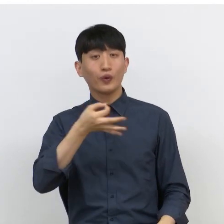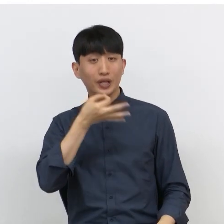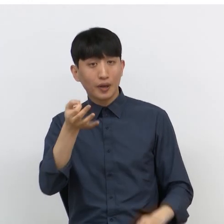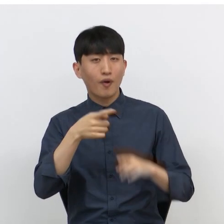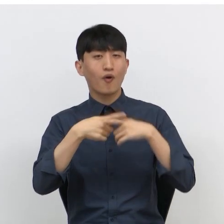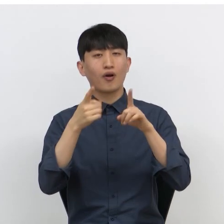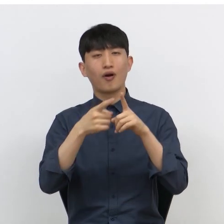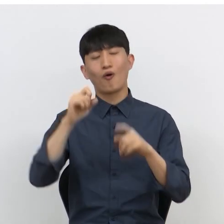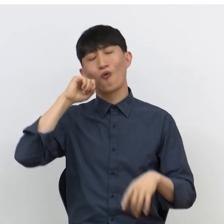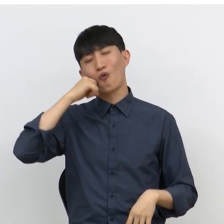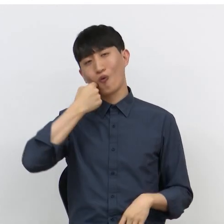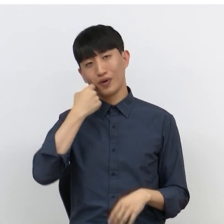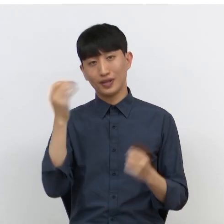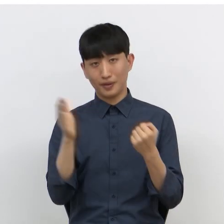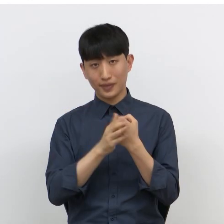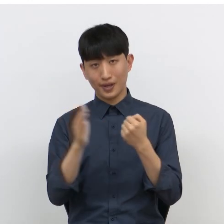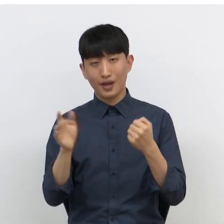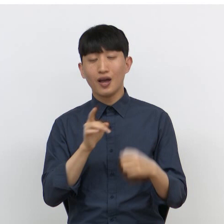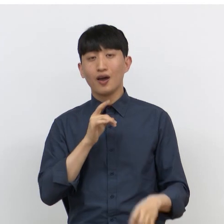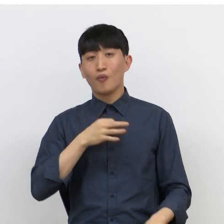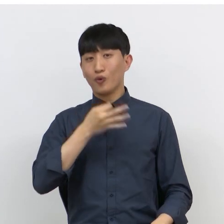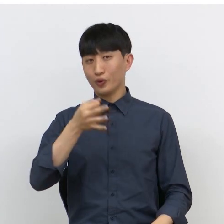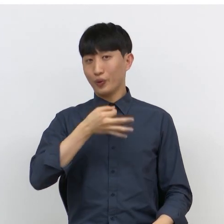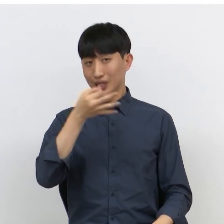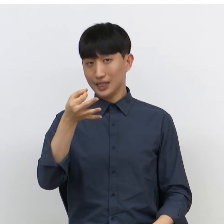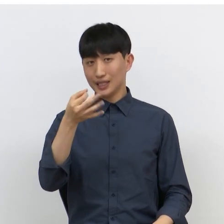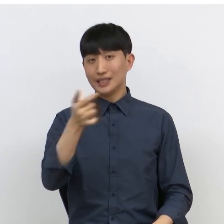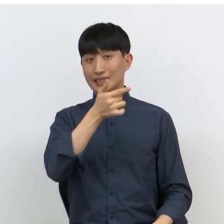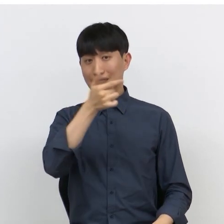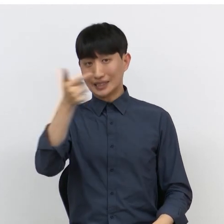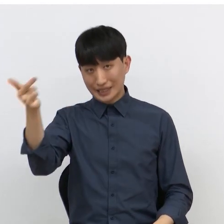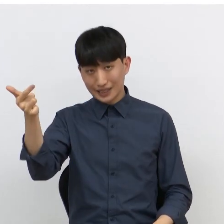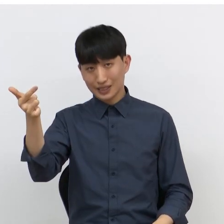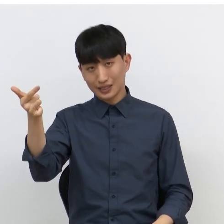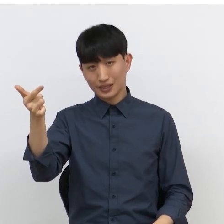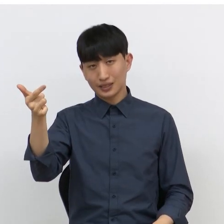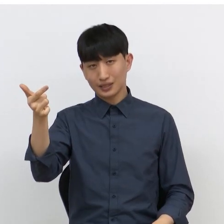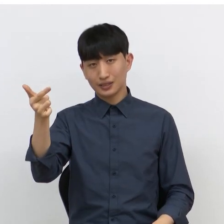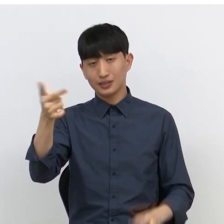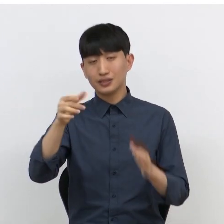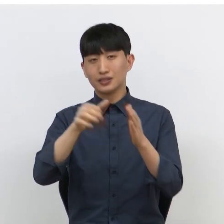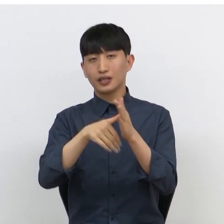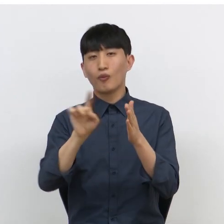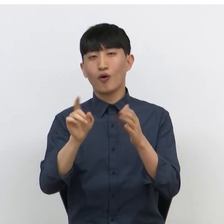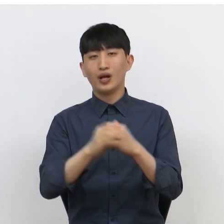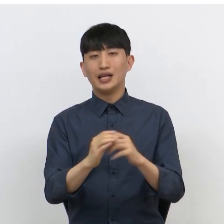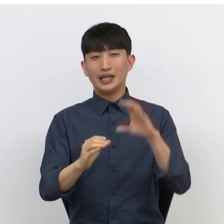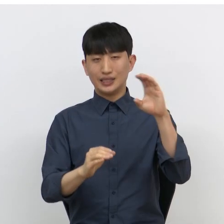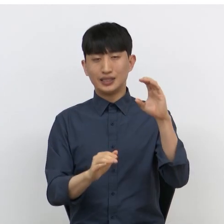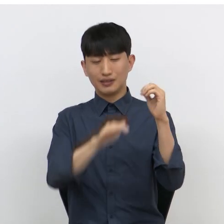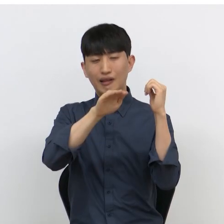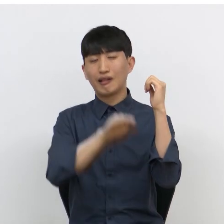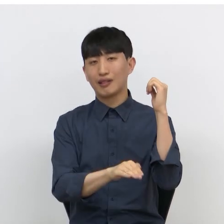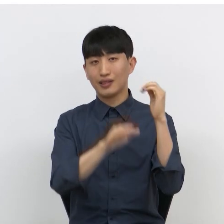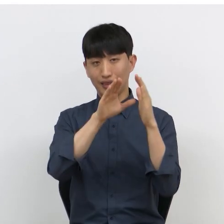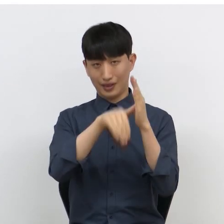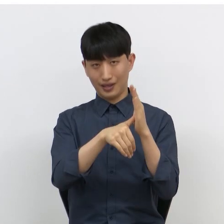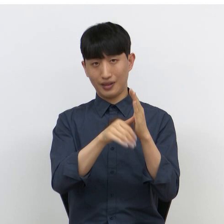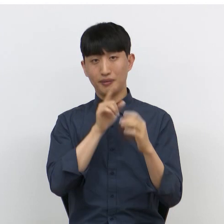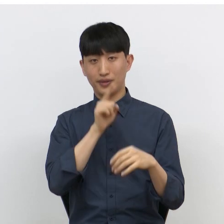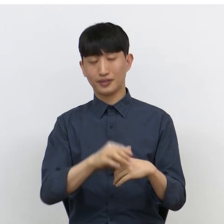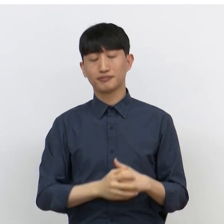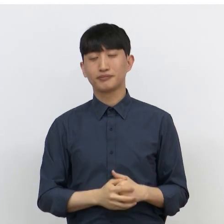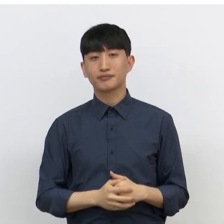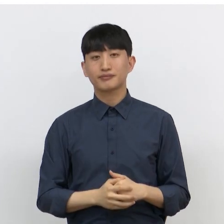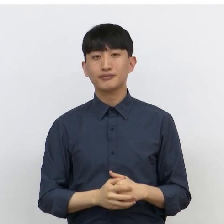때문에 목소리가 크게 말하는 경우가 바로 C레벨이 너무 낮게 설정한 경우가 있을 수가 있습니다. 그래서 아동들